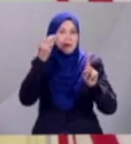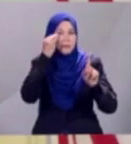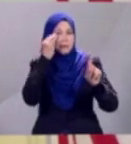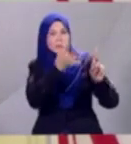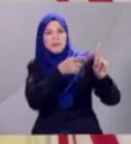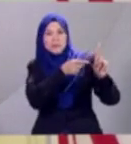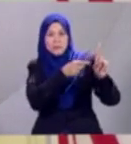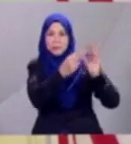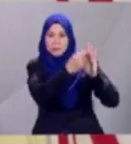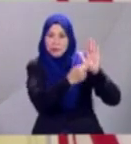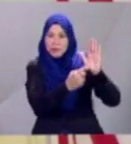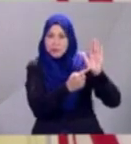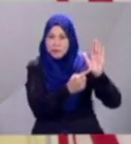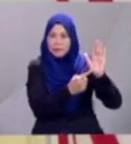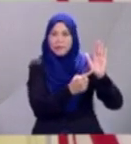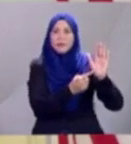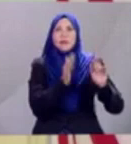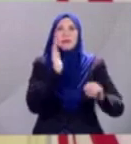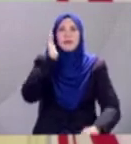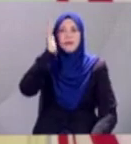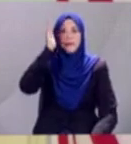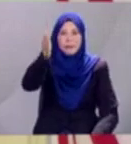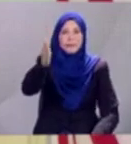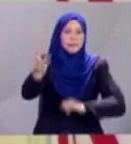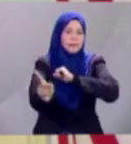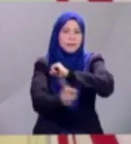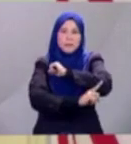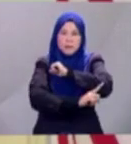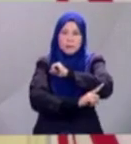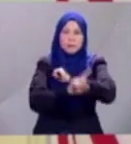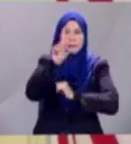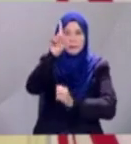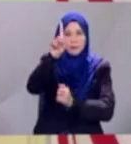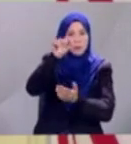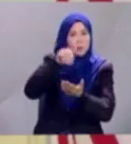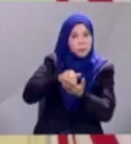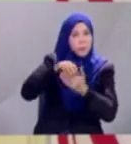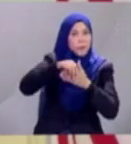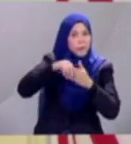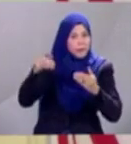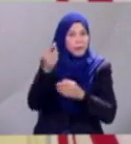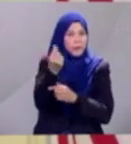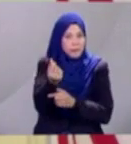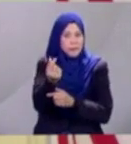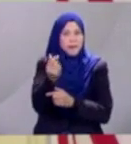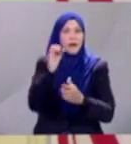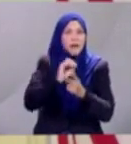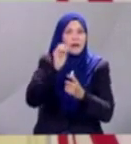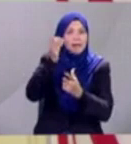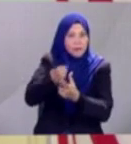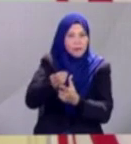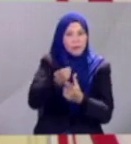dikeluarkan ini, maka mereka akan dikompaun RM1,000 atau dihadapkan ke